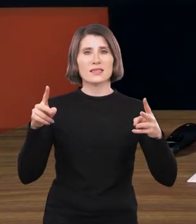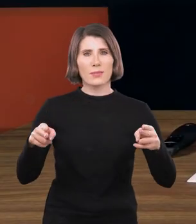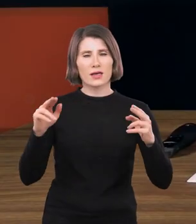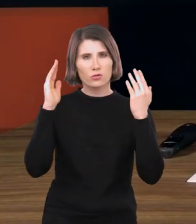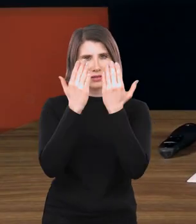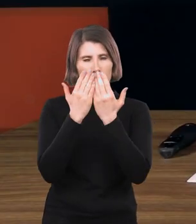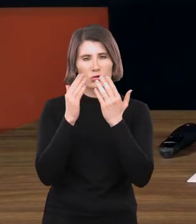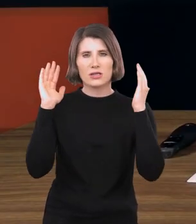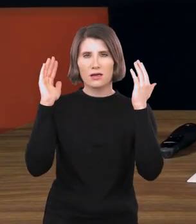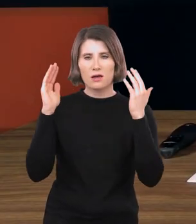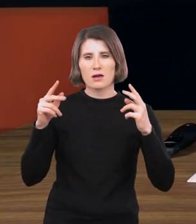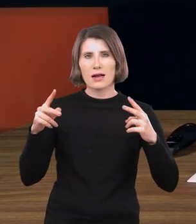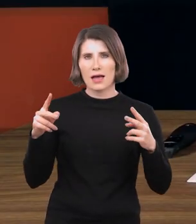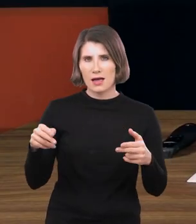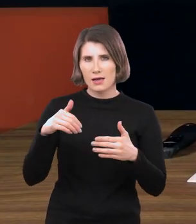Ponieważ